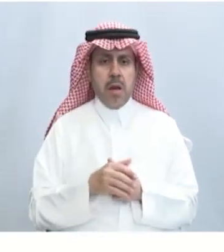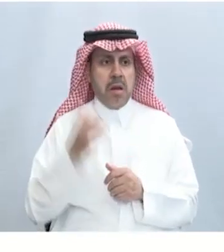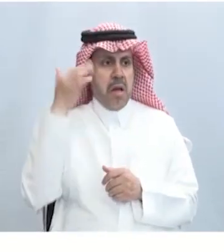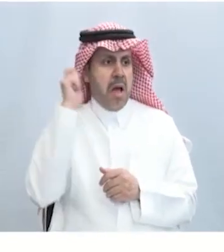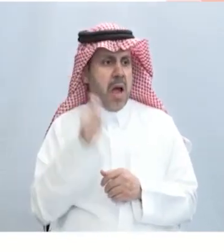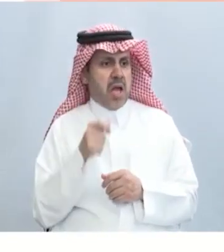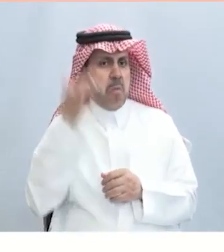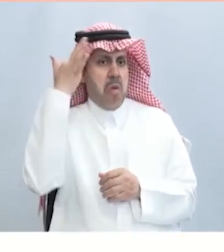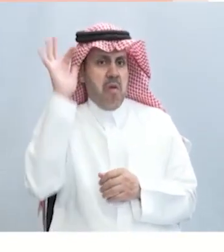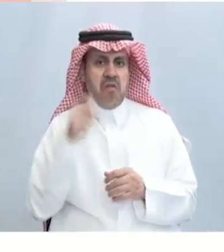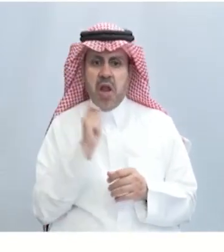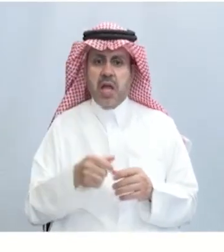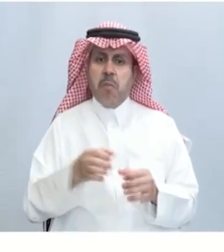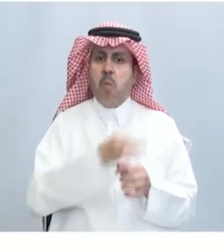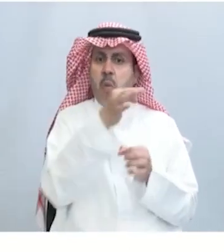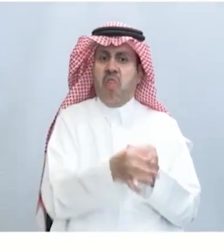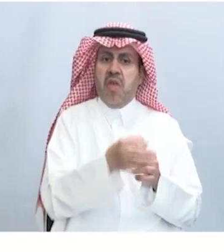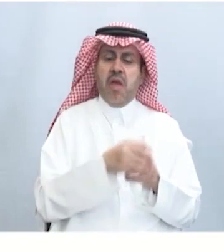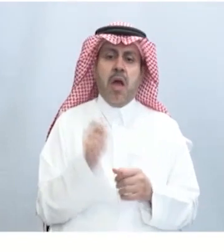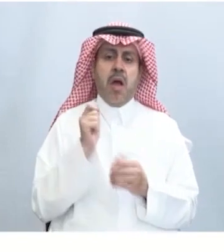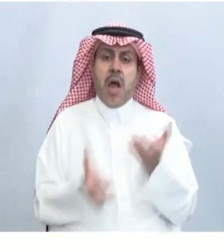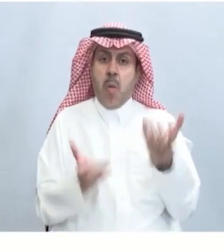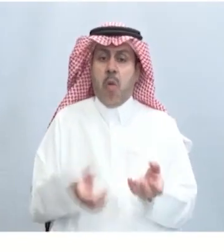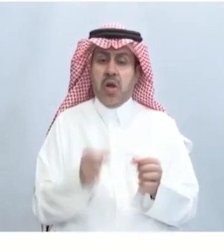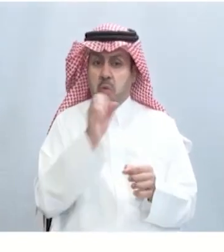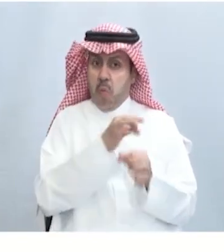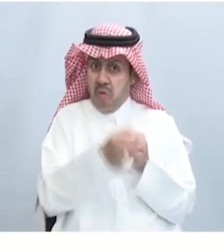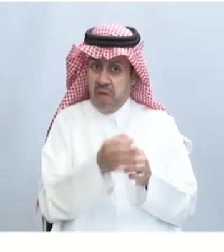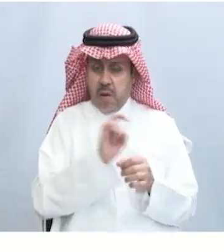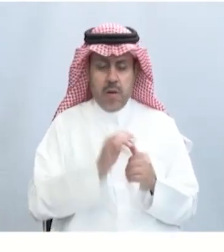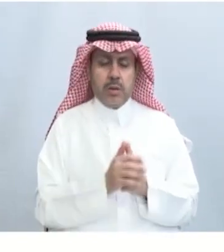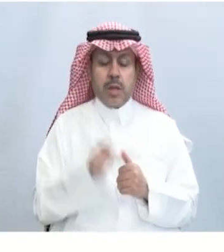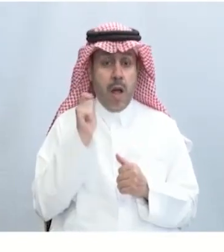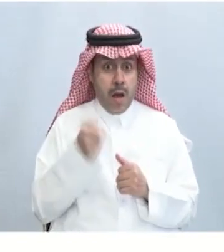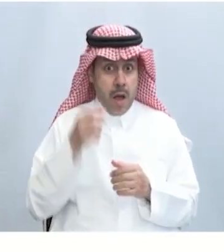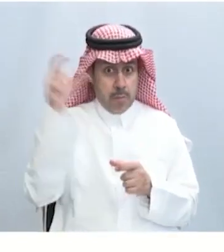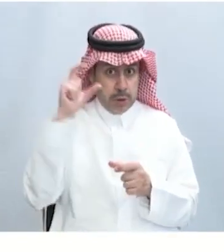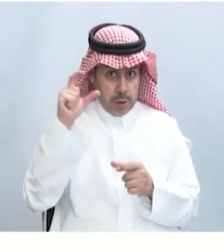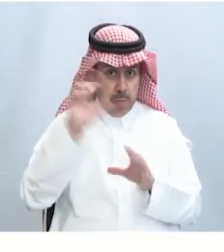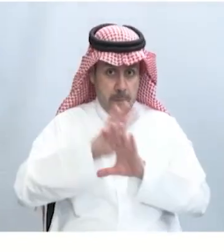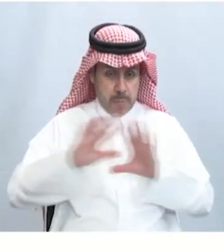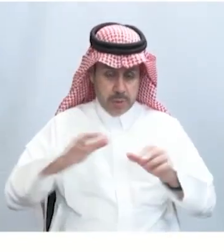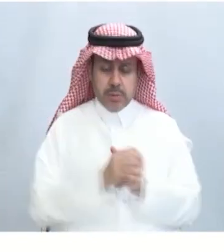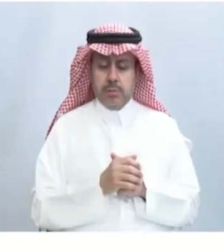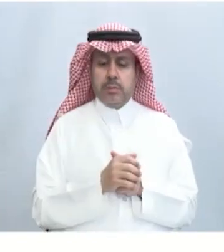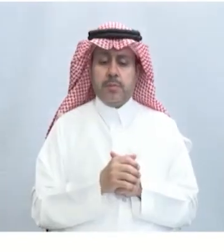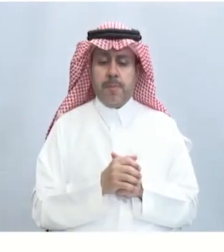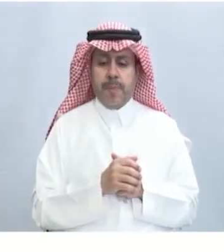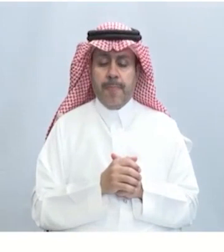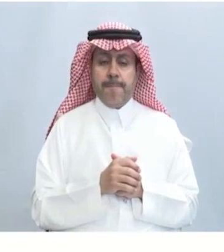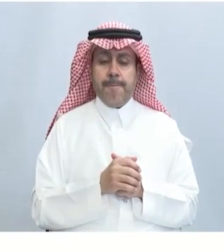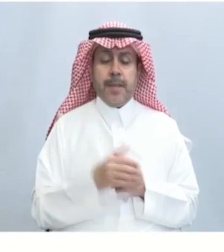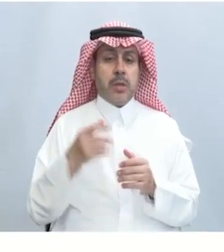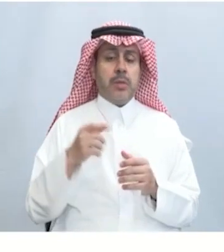ولا القوانين الوضعيه وما ذكر في السؤال انما هو تحاكم الى مبادئ وقواعد عرفيه ولهذا